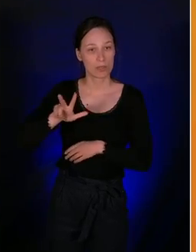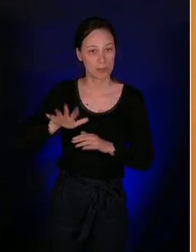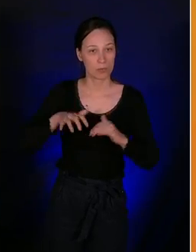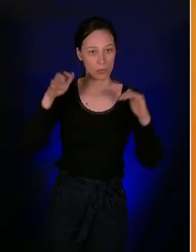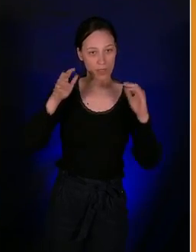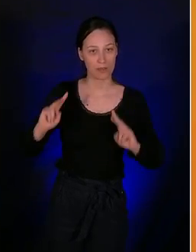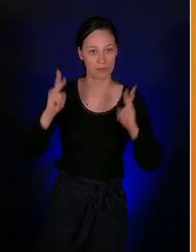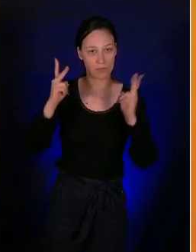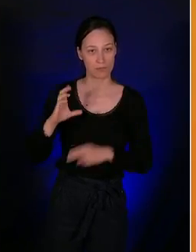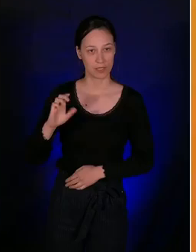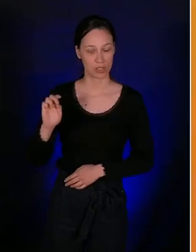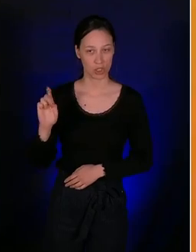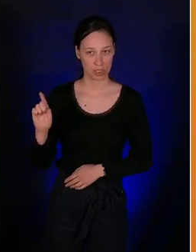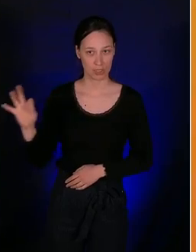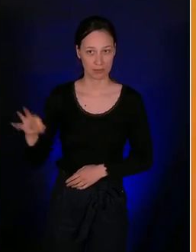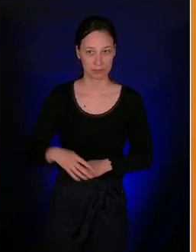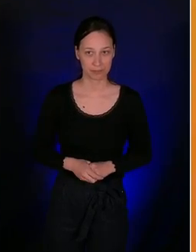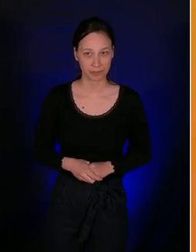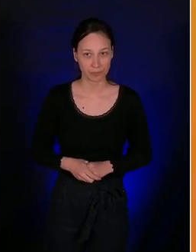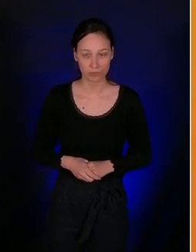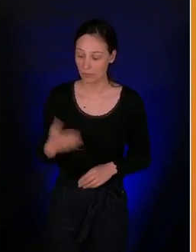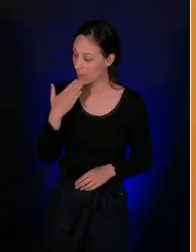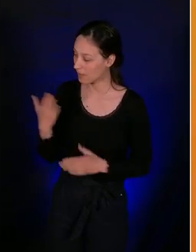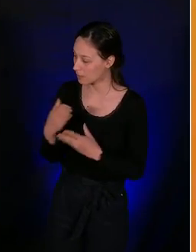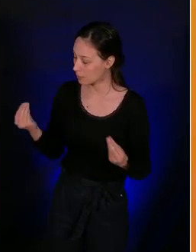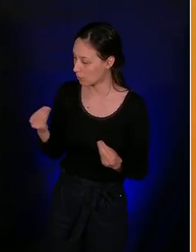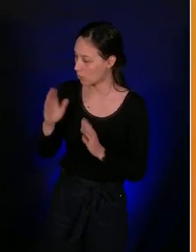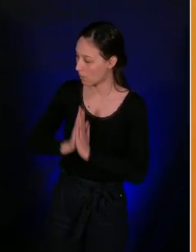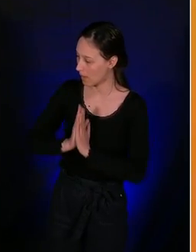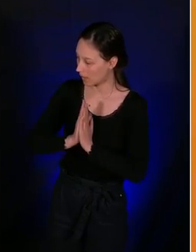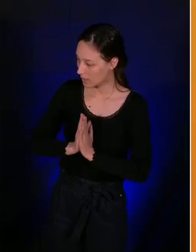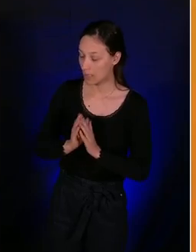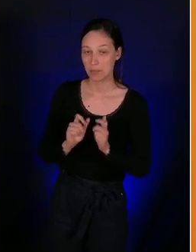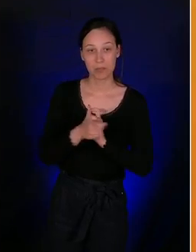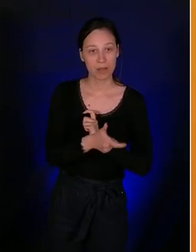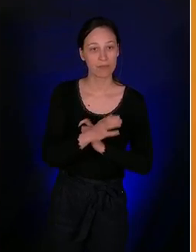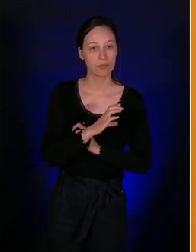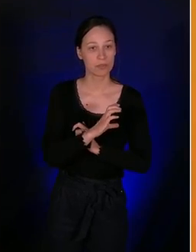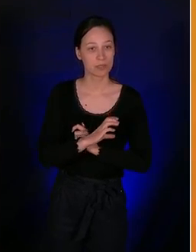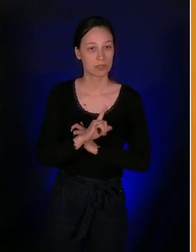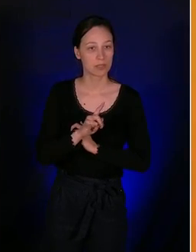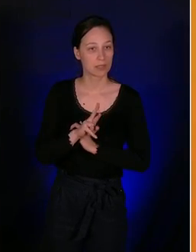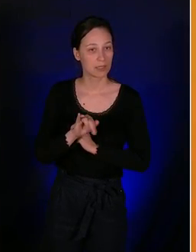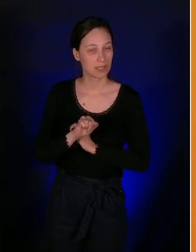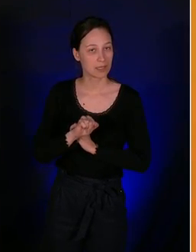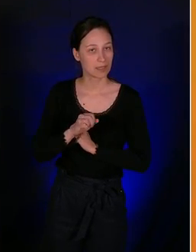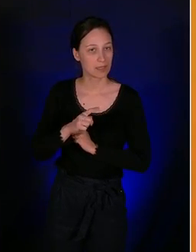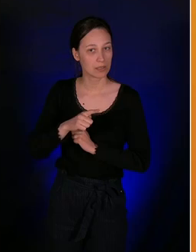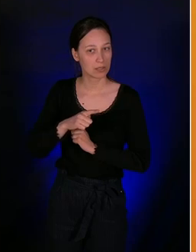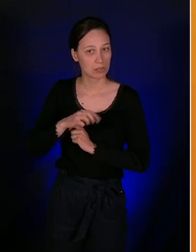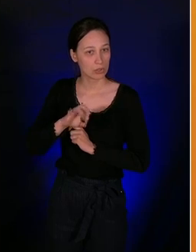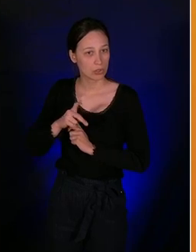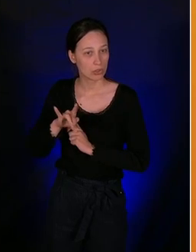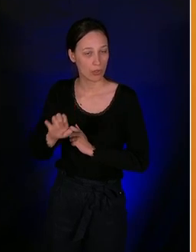Merci beaucoup Marie. La parole à Christophe Ratin au micro 4 de l'énergie et du